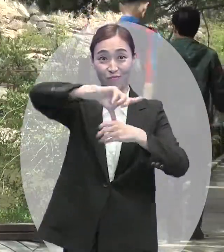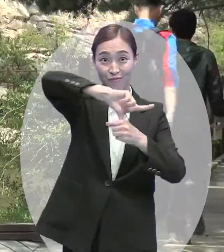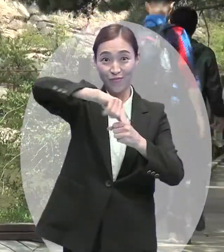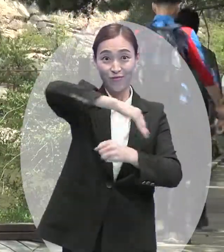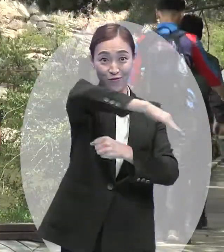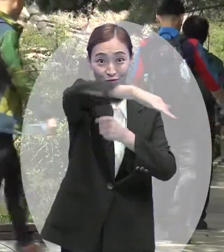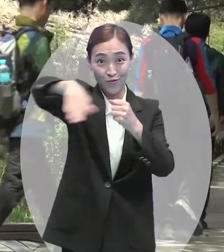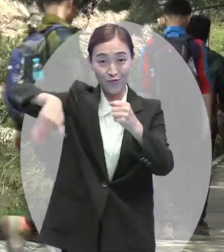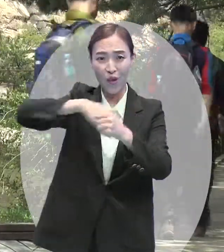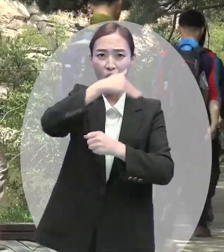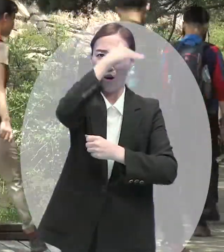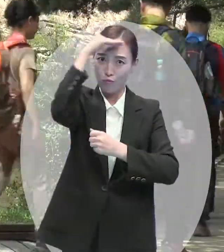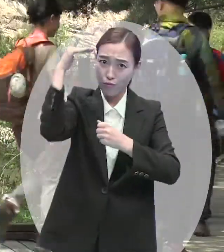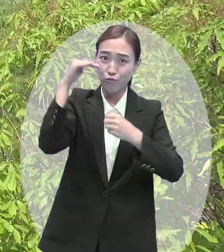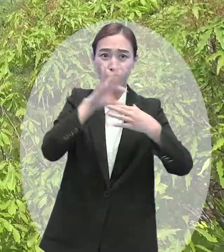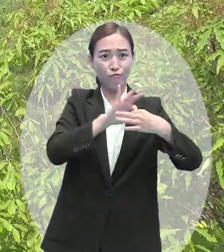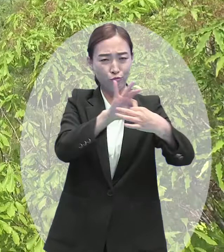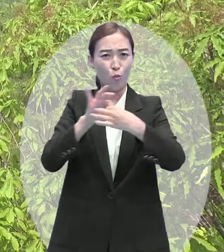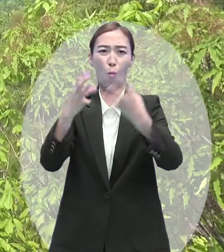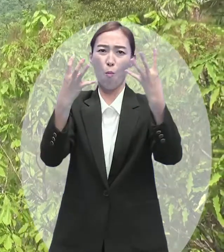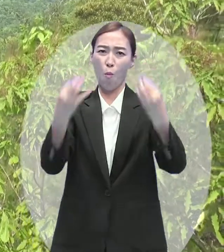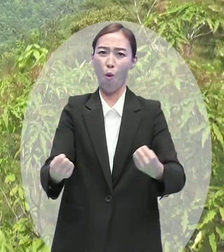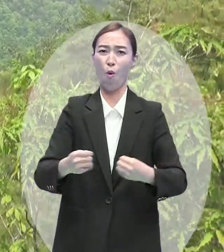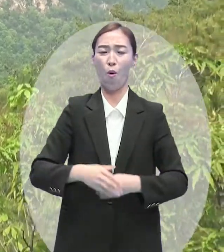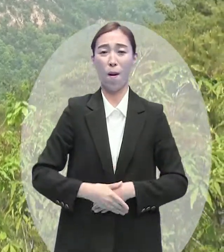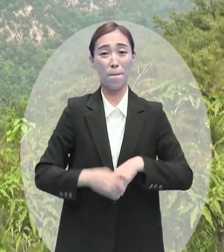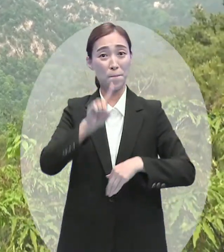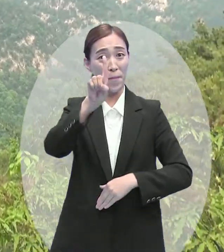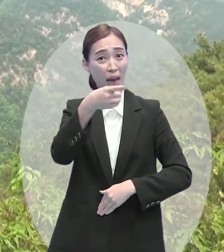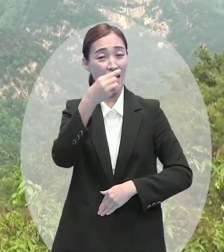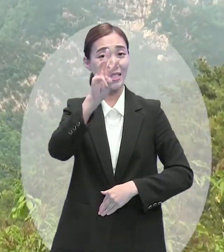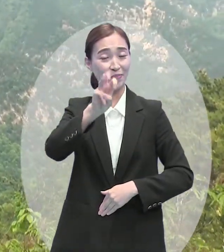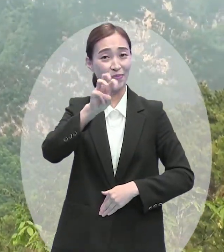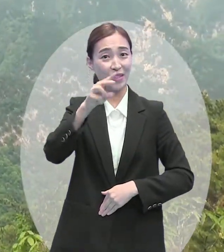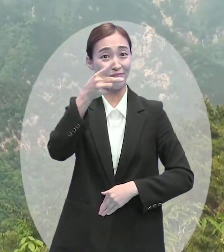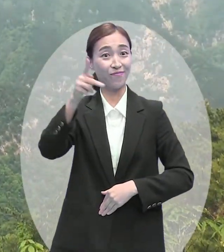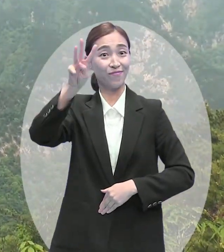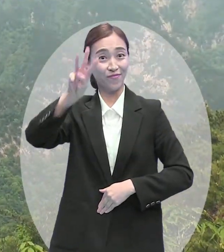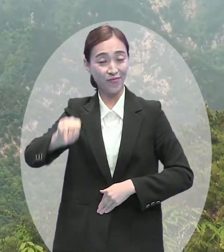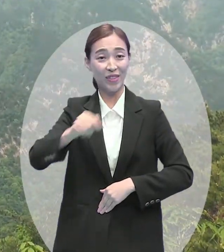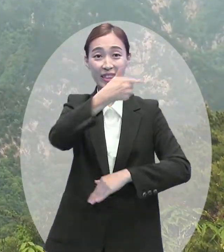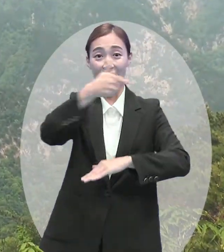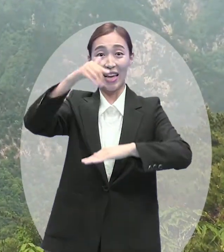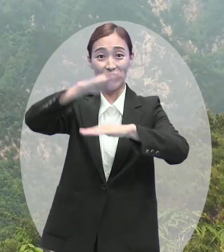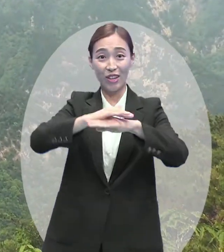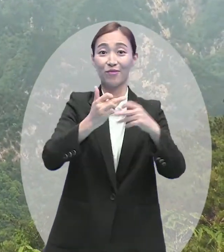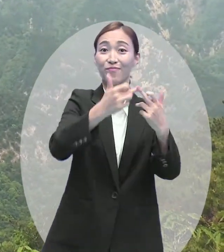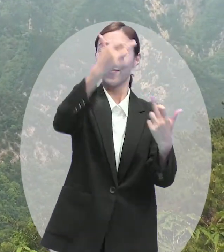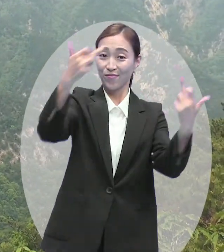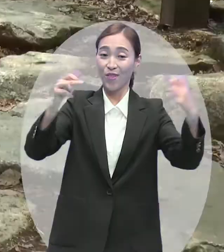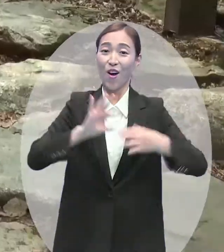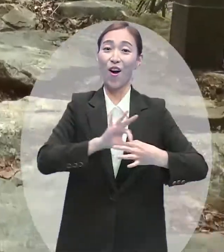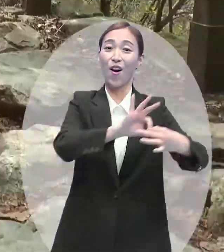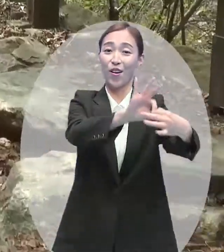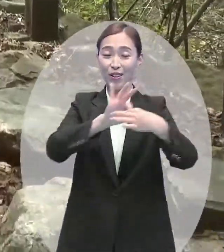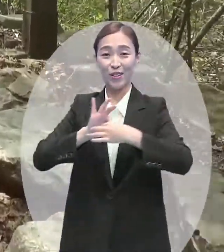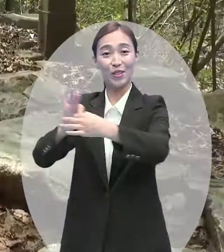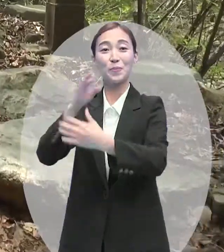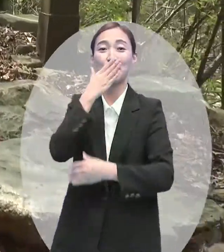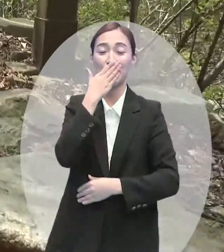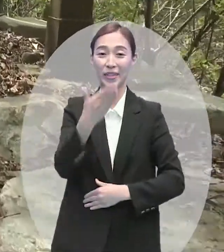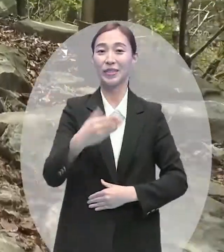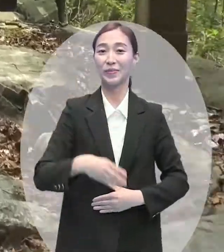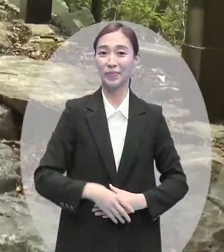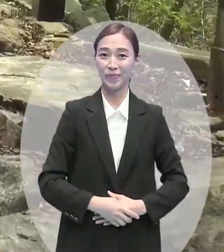대전을 둘러싸고 있는 산들을 연결하여 잘 조성된 약 133km의 대전